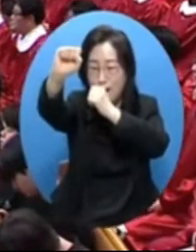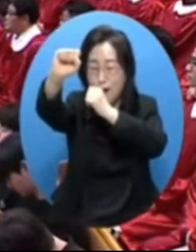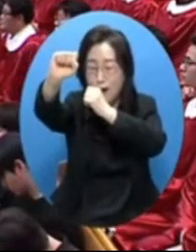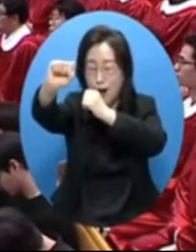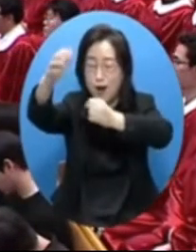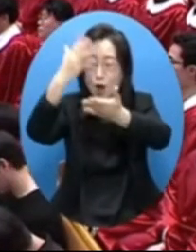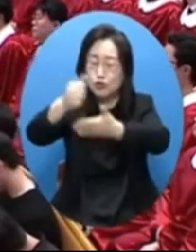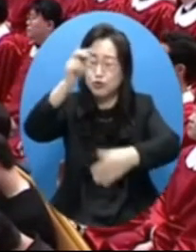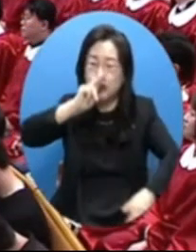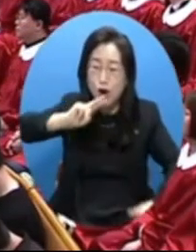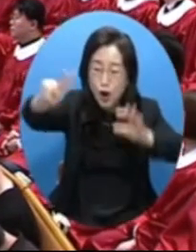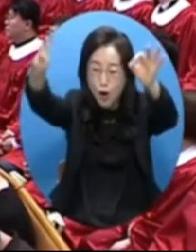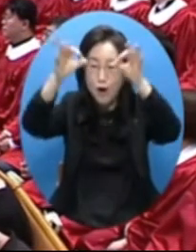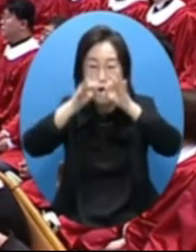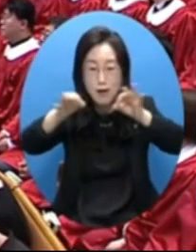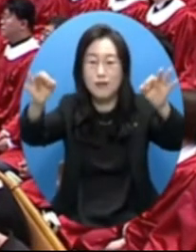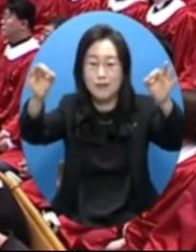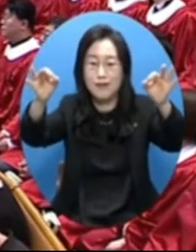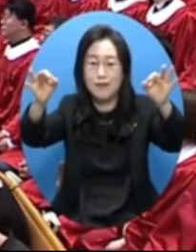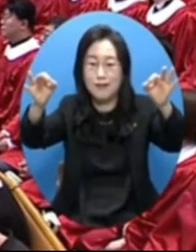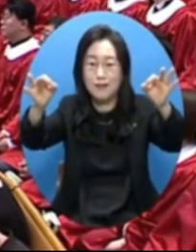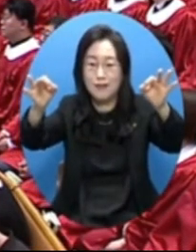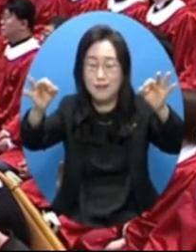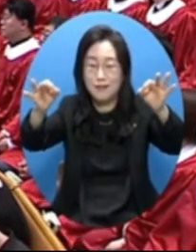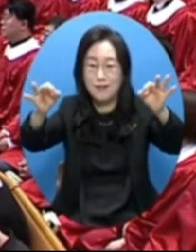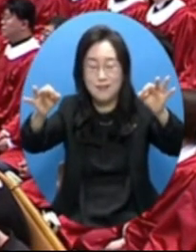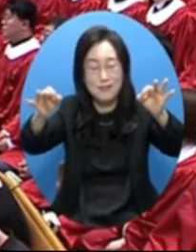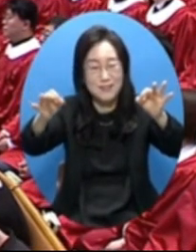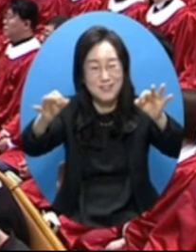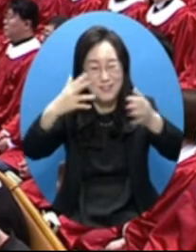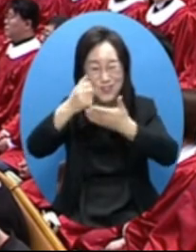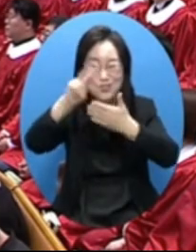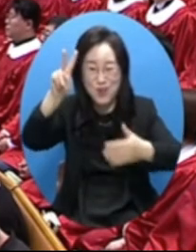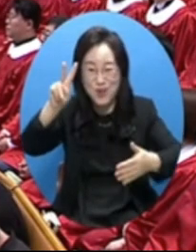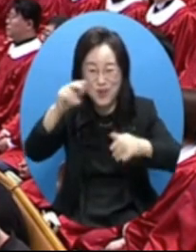주여 하니까 교회라는